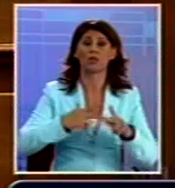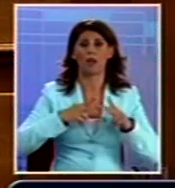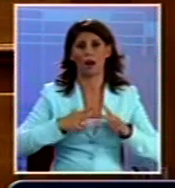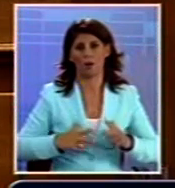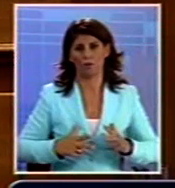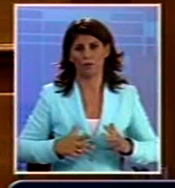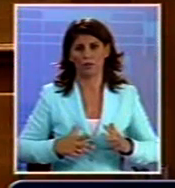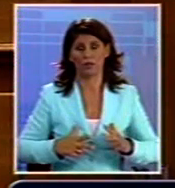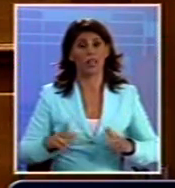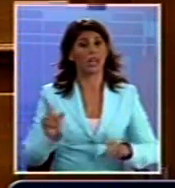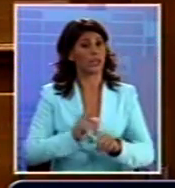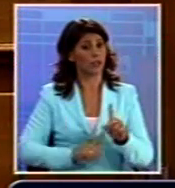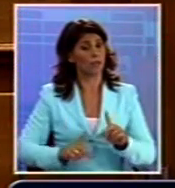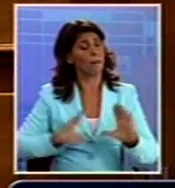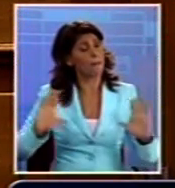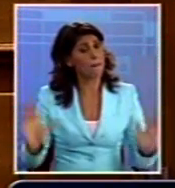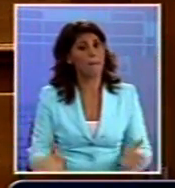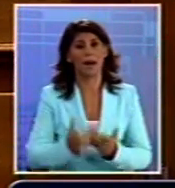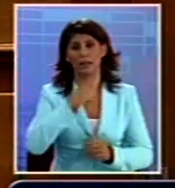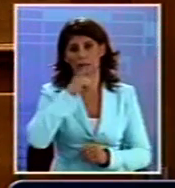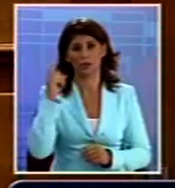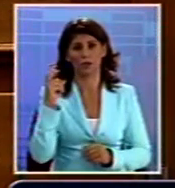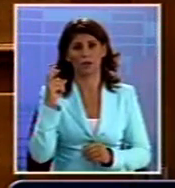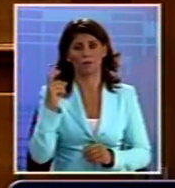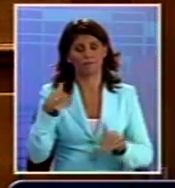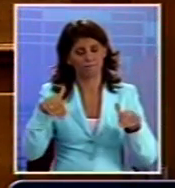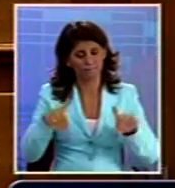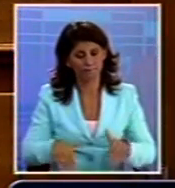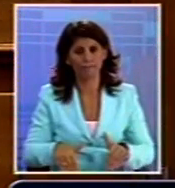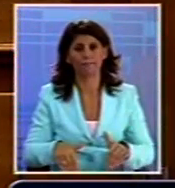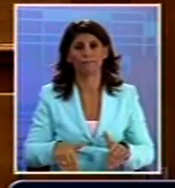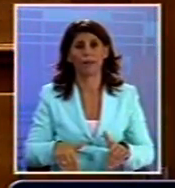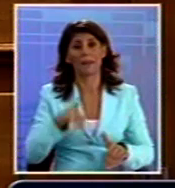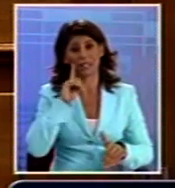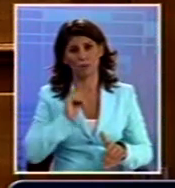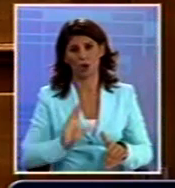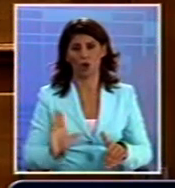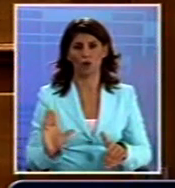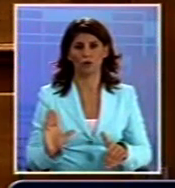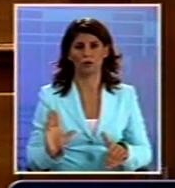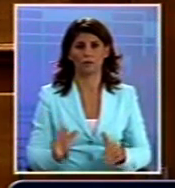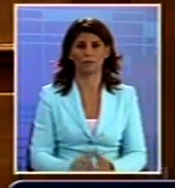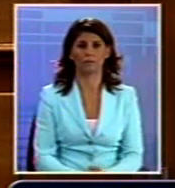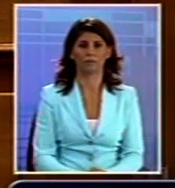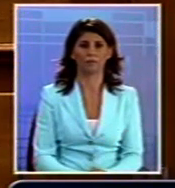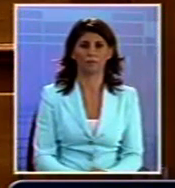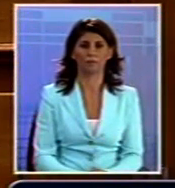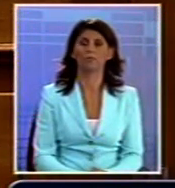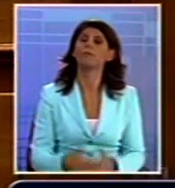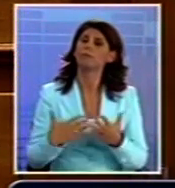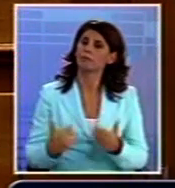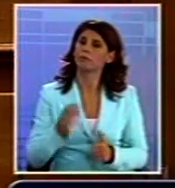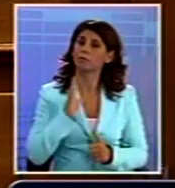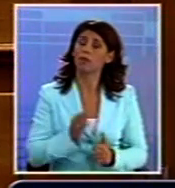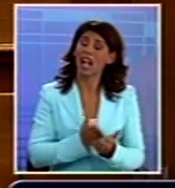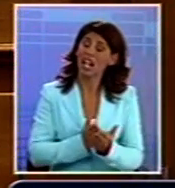ανακούφιση σε όσους παρά τις δυσκολίες έμειναν συνεπείς με τις υποχρεώσεις τους. Έχουμε πράγματι